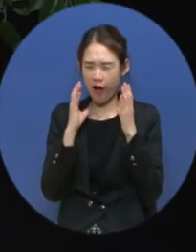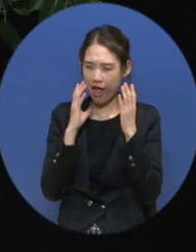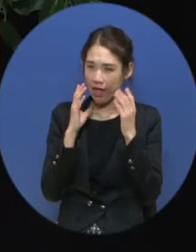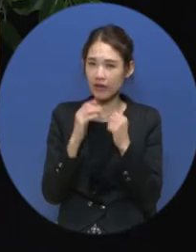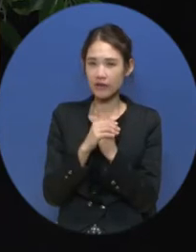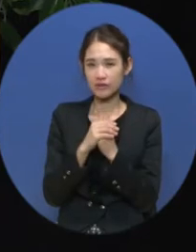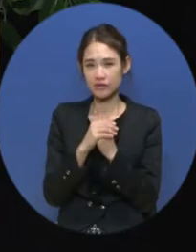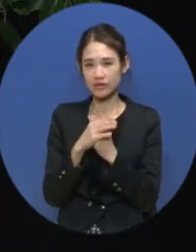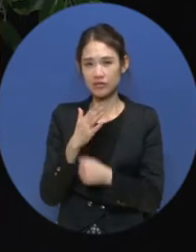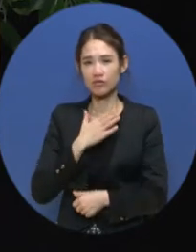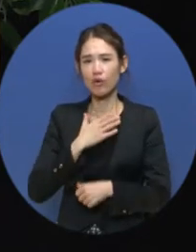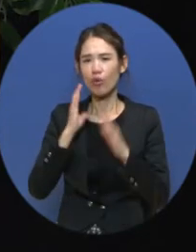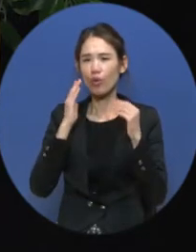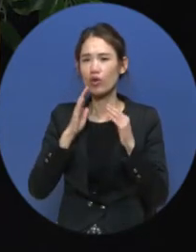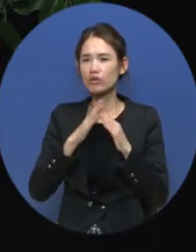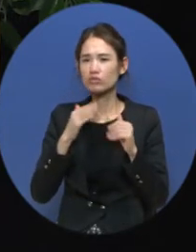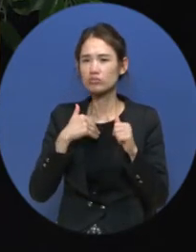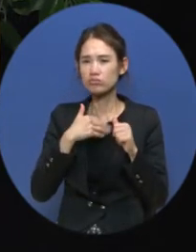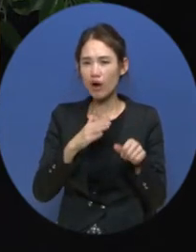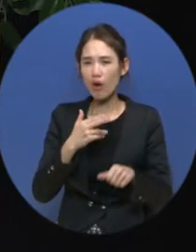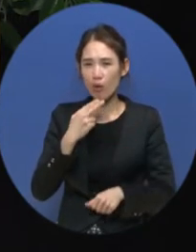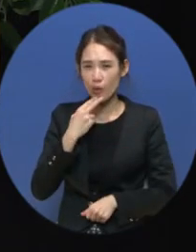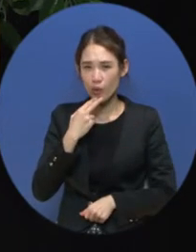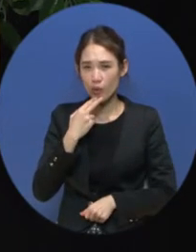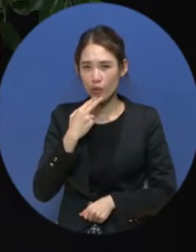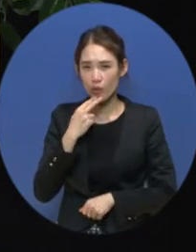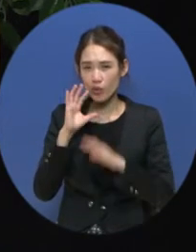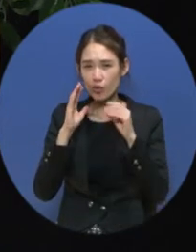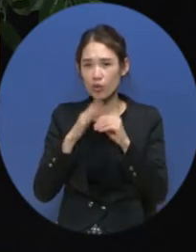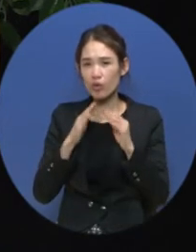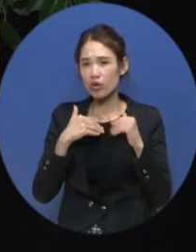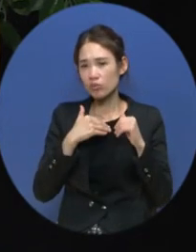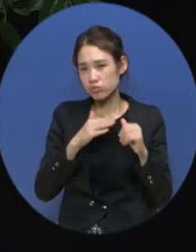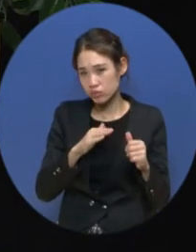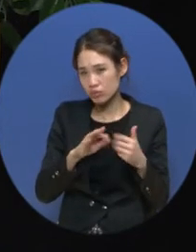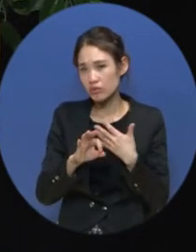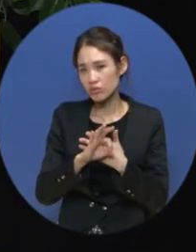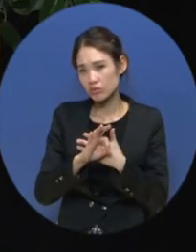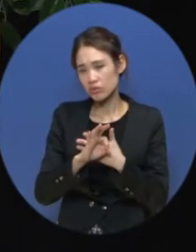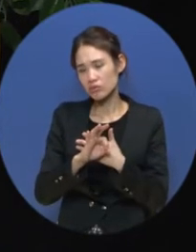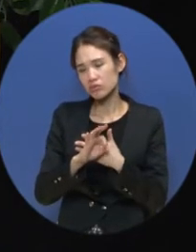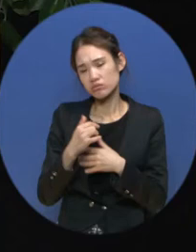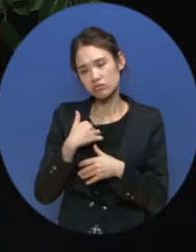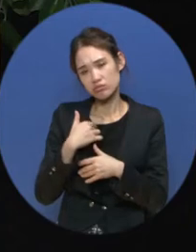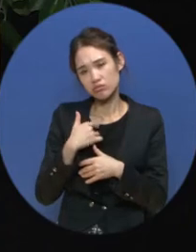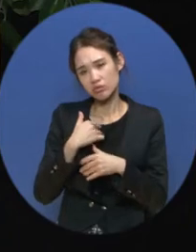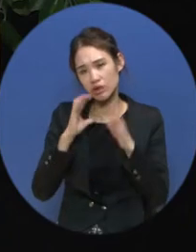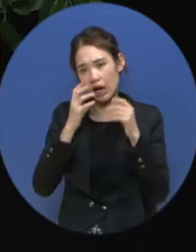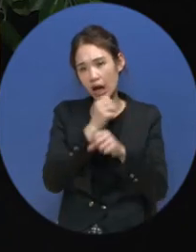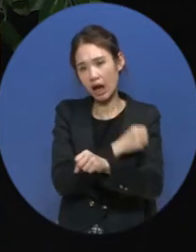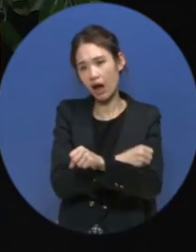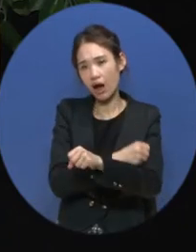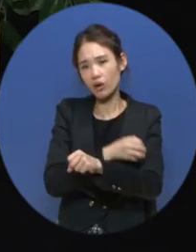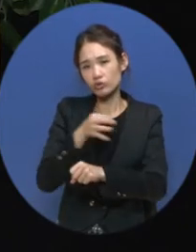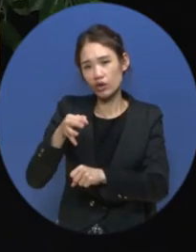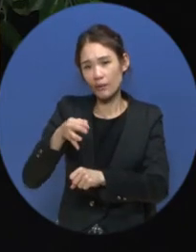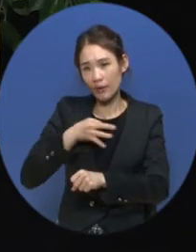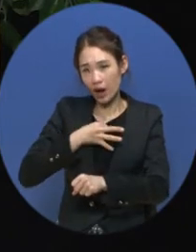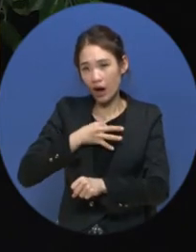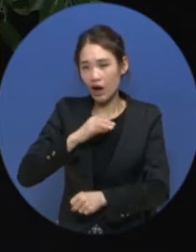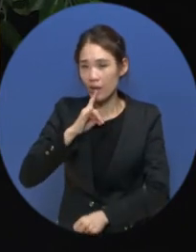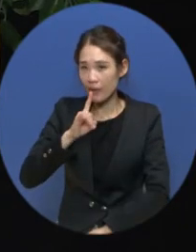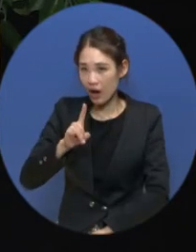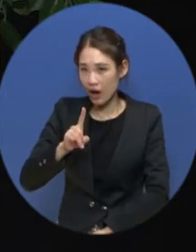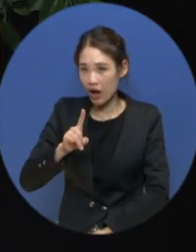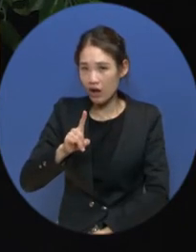어린 아이들은 나 어린이집 안 보내는데 어린이집을 보내면은 그거를 아동수당은